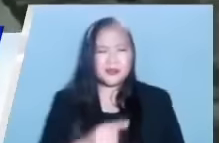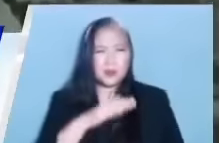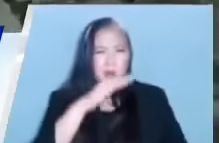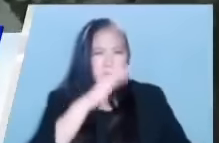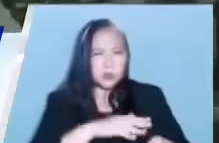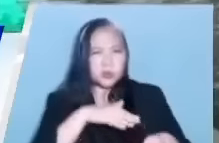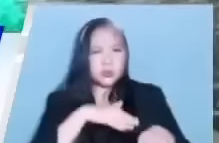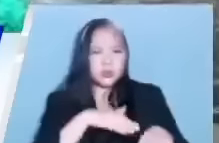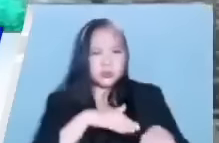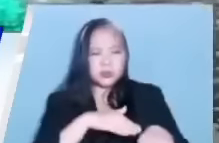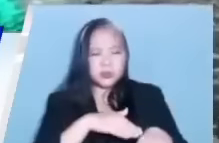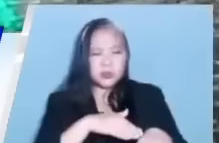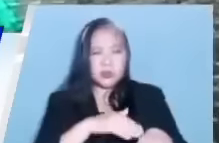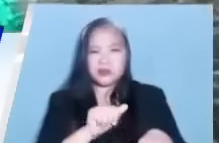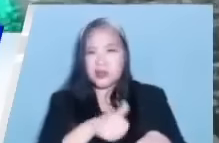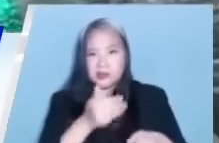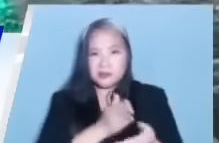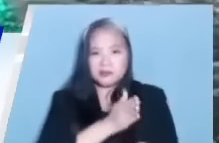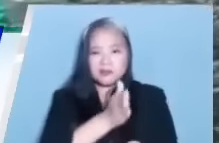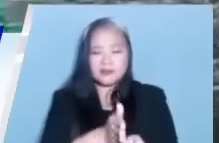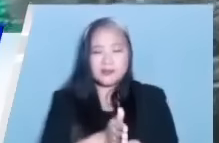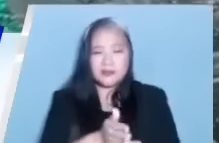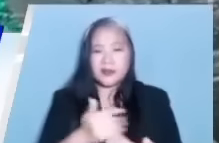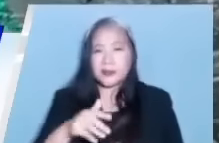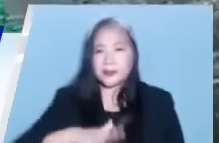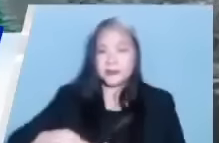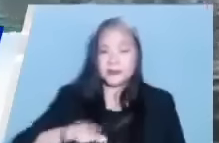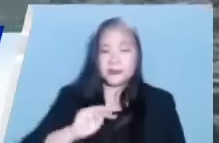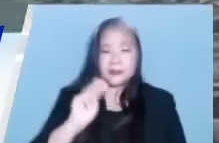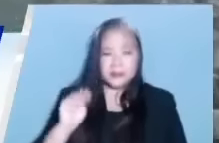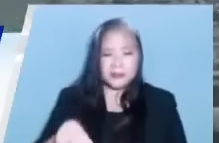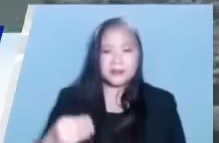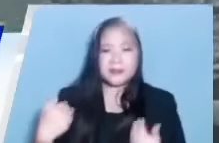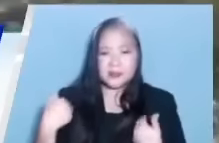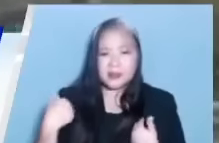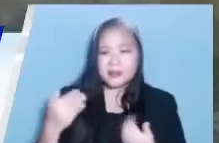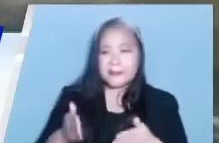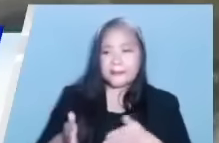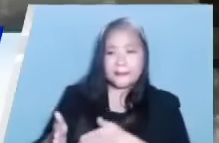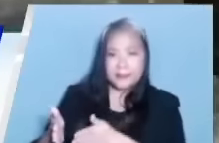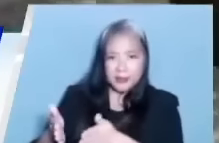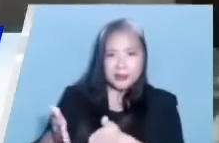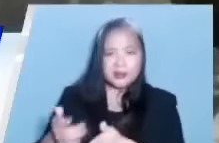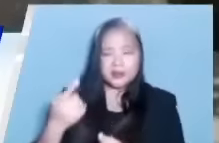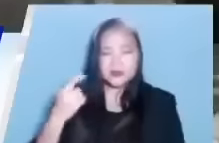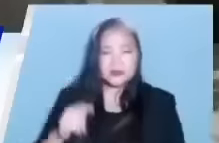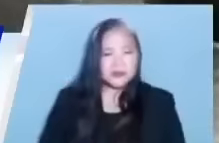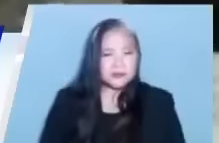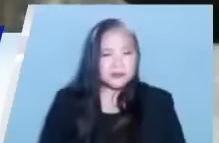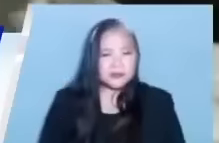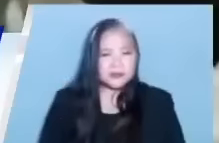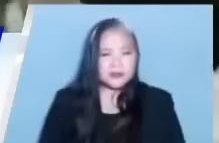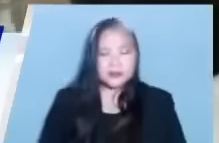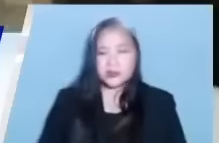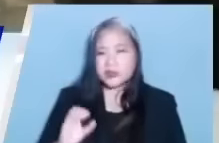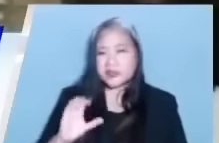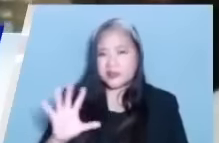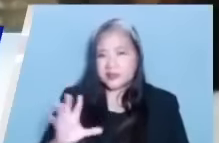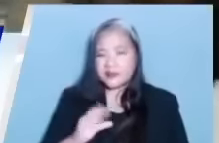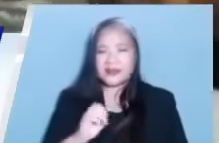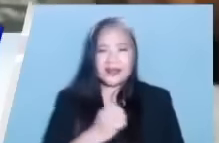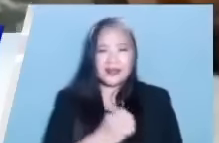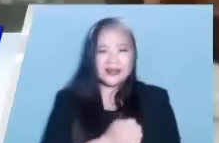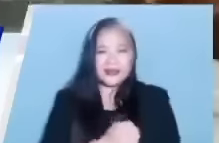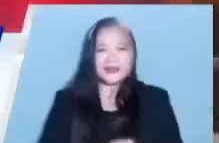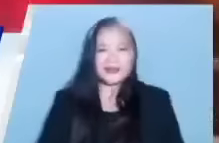ibang destinasyon sa Kalahang, Maynila, layan din ang Mabuhay Lanes sa maibsan yung traffic volume sa C5 at EDSA. Ngayon, ang situation